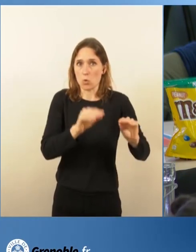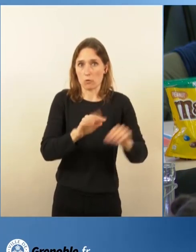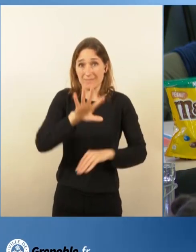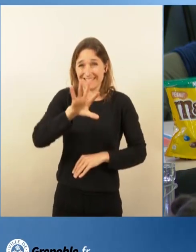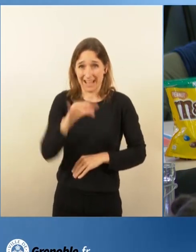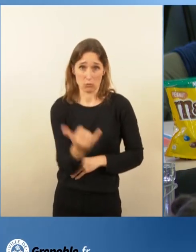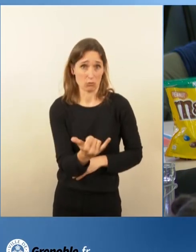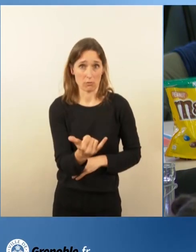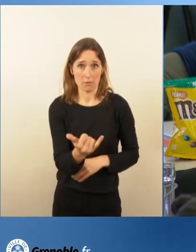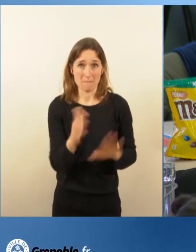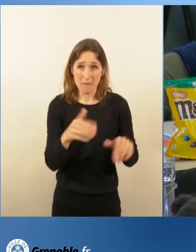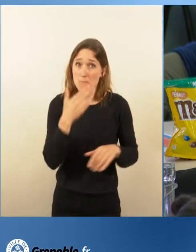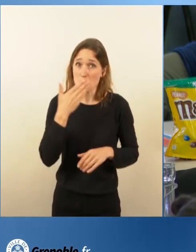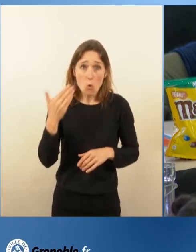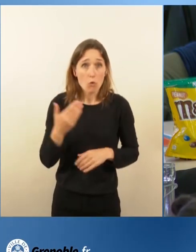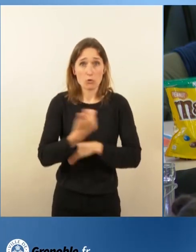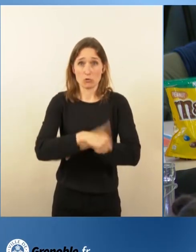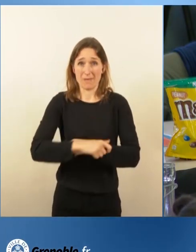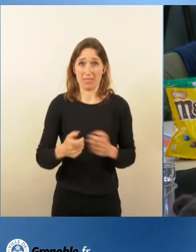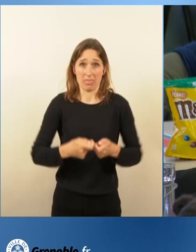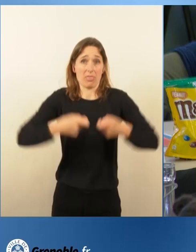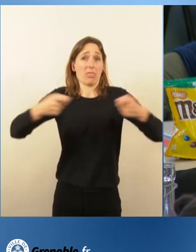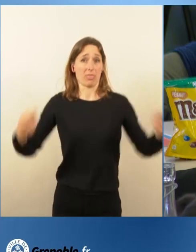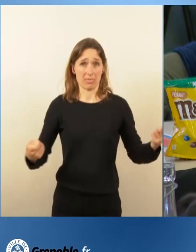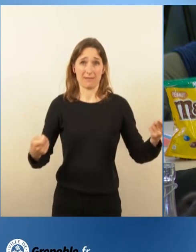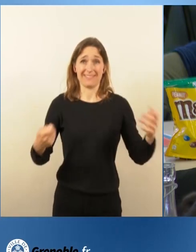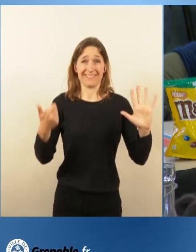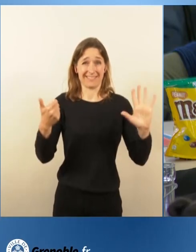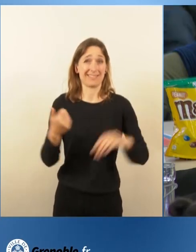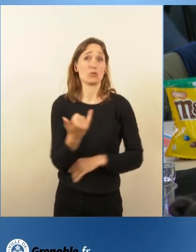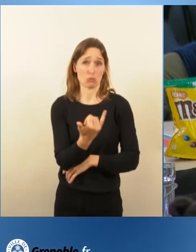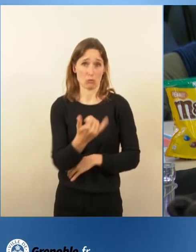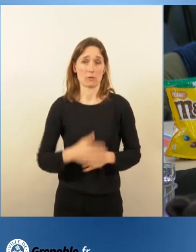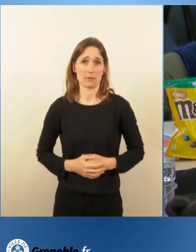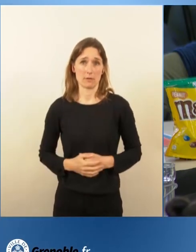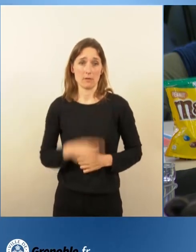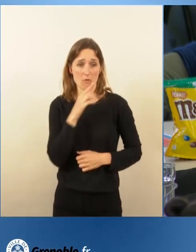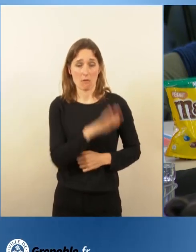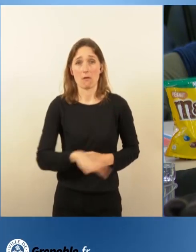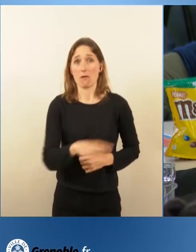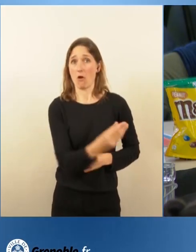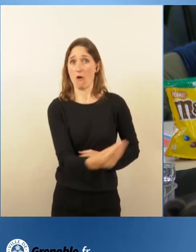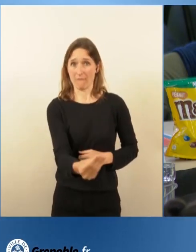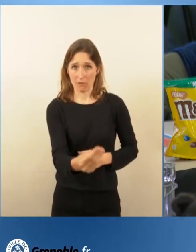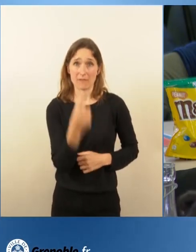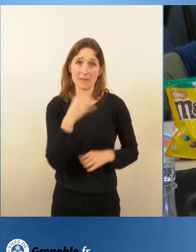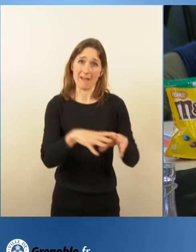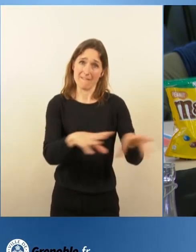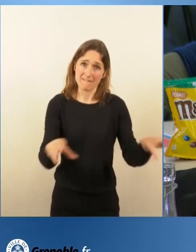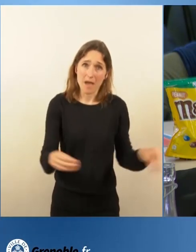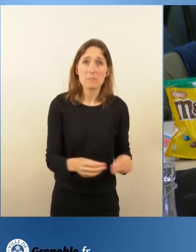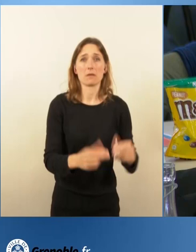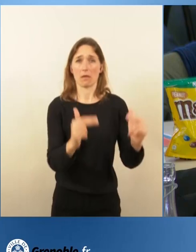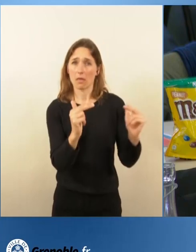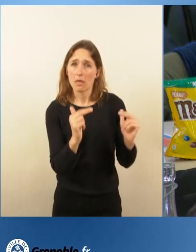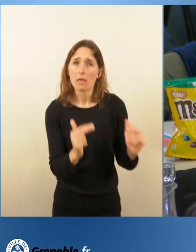pour qui même ça serait mieux d'avoir d'aller sur six jours donc pour ces enfants toutes les familles les plus modestes les plus éloignées du